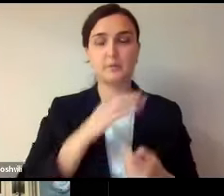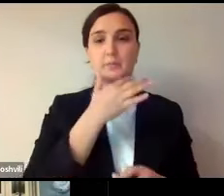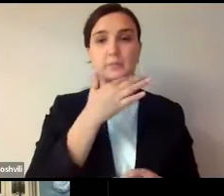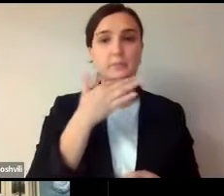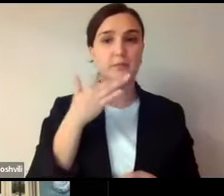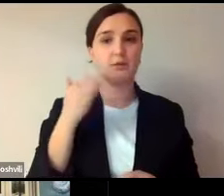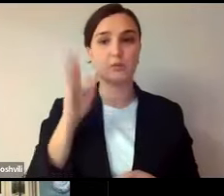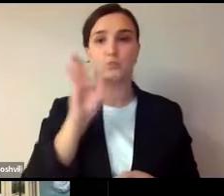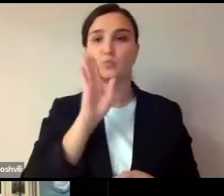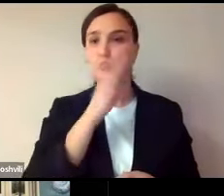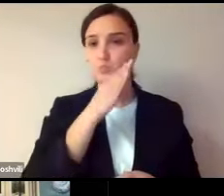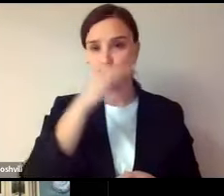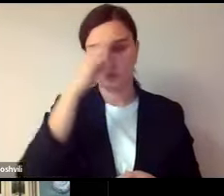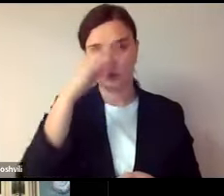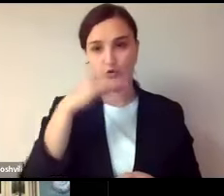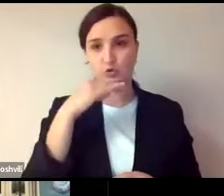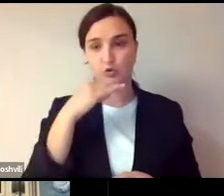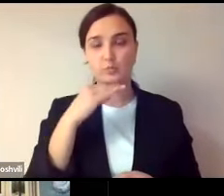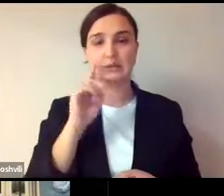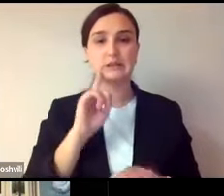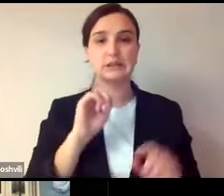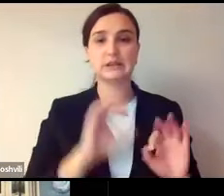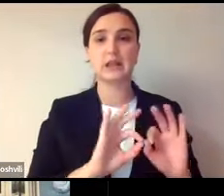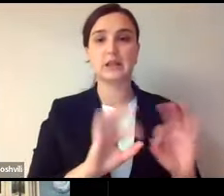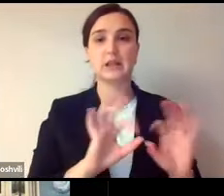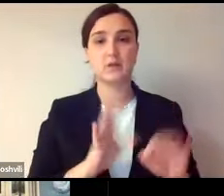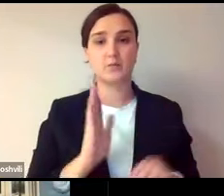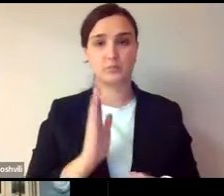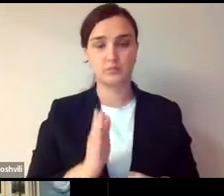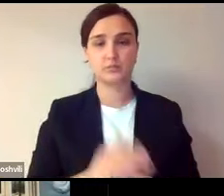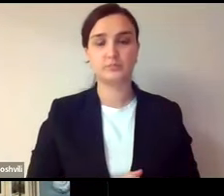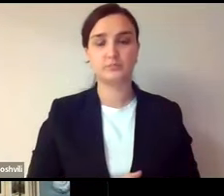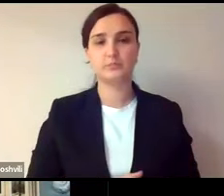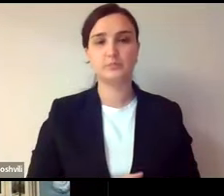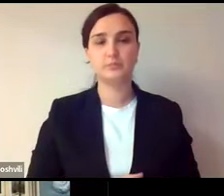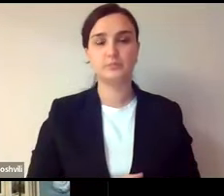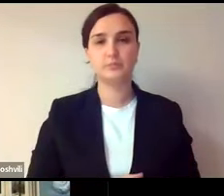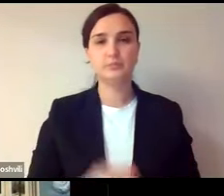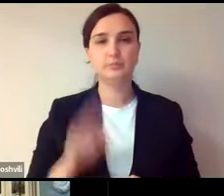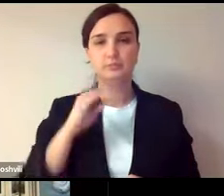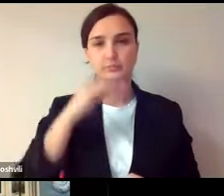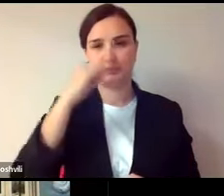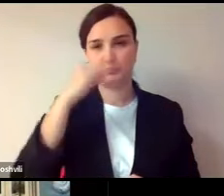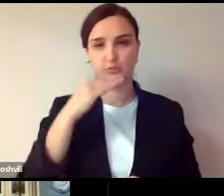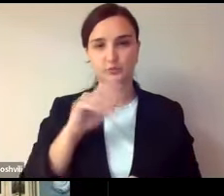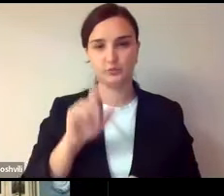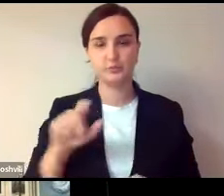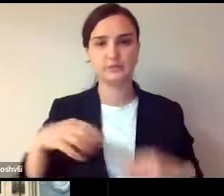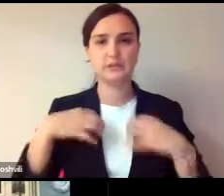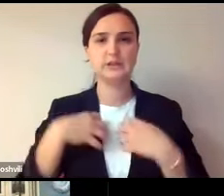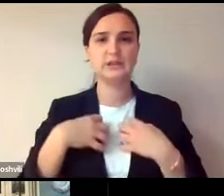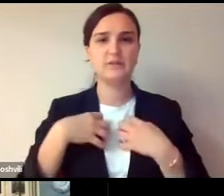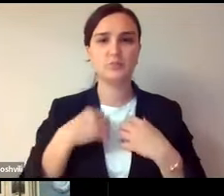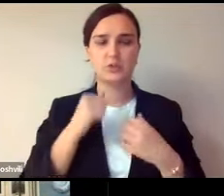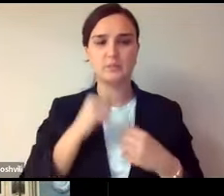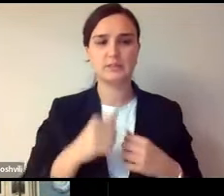მშობელი, ან სანამ განსაზღვრებას გადავალ, ძალიან ბევრი მშობელი ძალიან მოსევდიან კითხვას